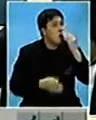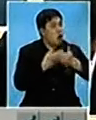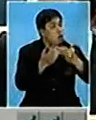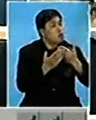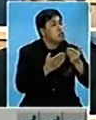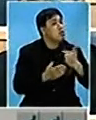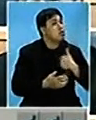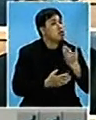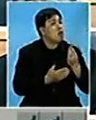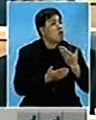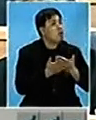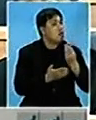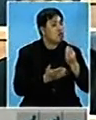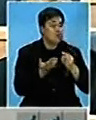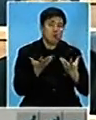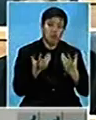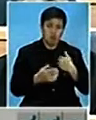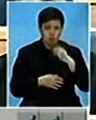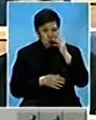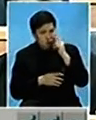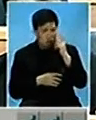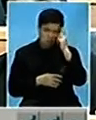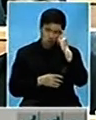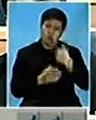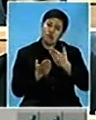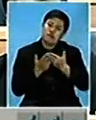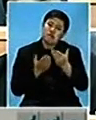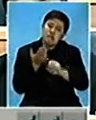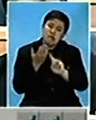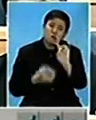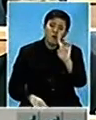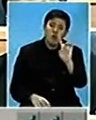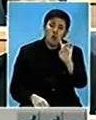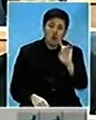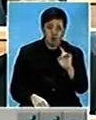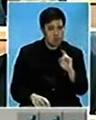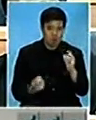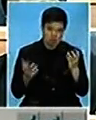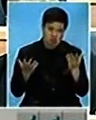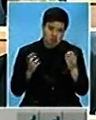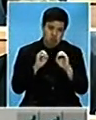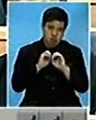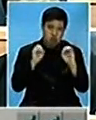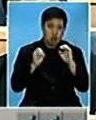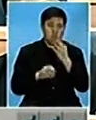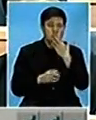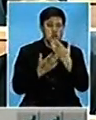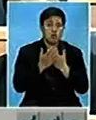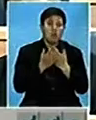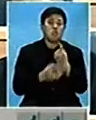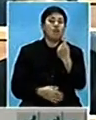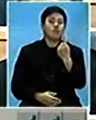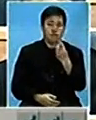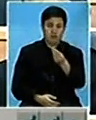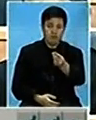ซื้อผมเท่าไหร่แล้วจะมีพ่อค้าที่ไหนจะบอกว่าผมซื้อคุณกิโลละ100บาทไม่มีถ้ามันพูดได้1บาทมันก็จะพูด1บาท